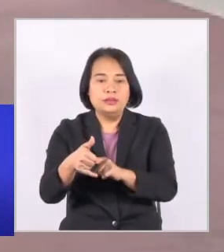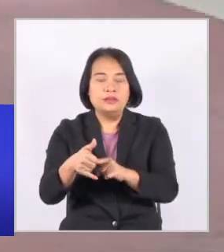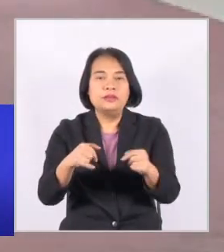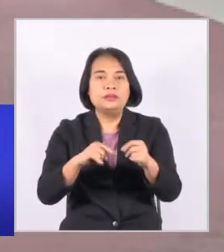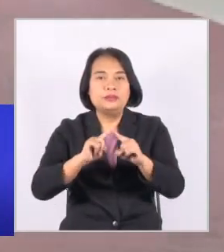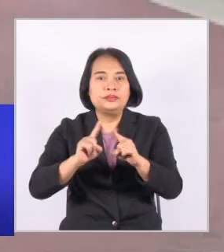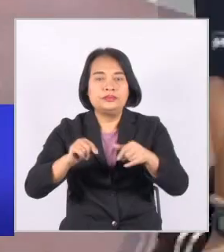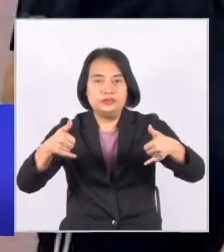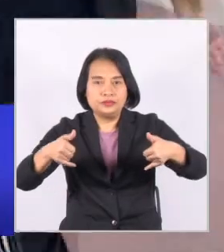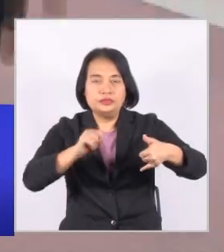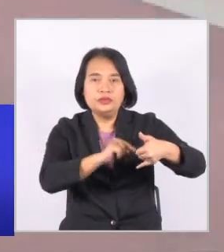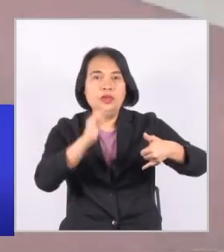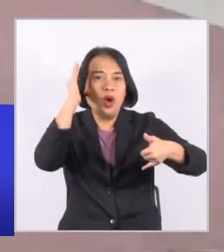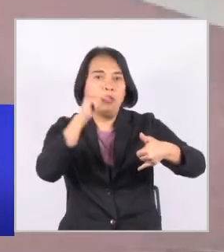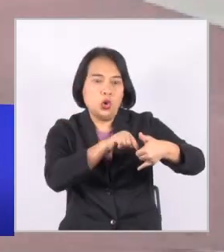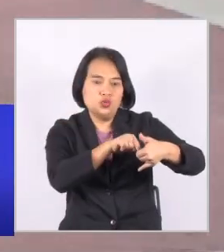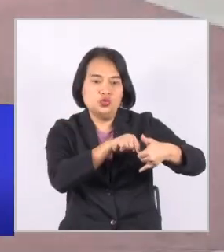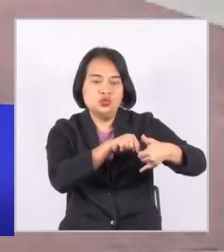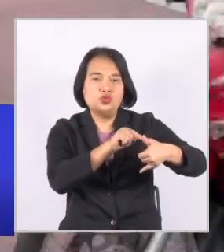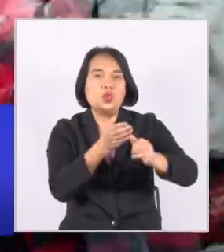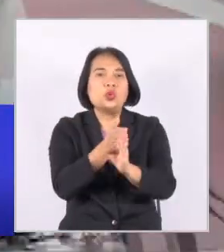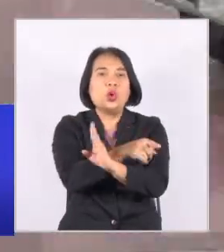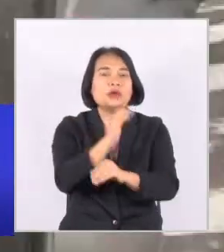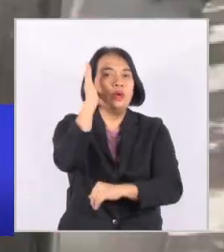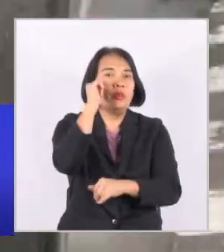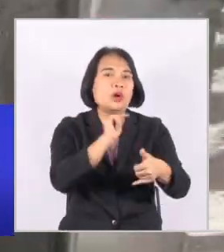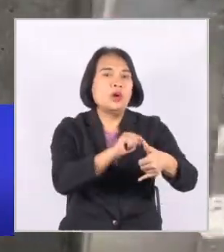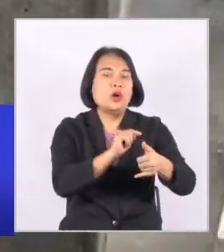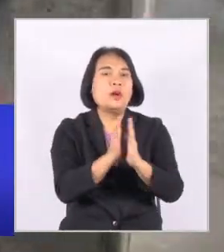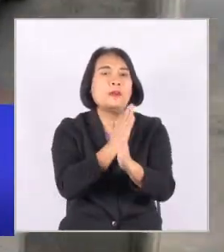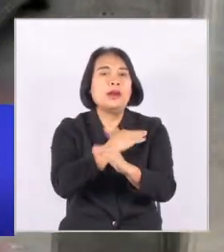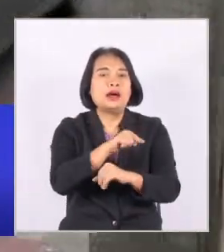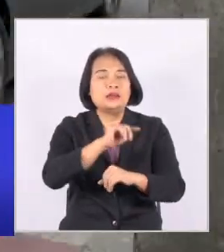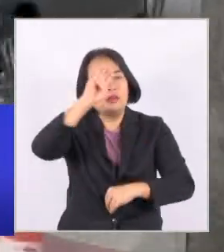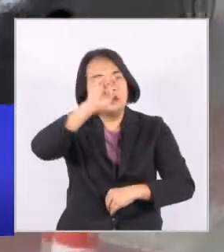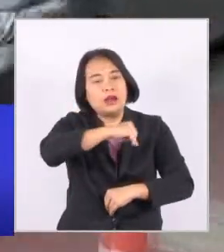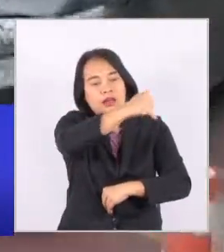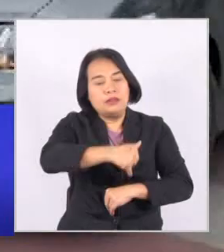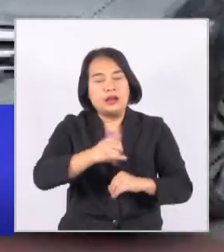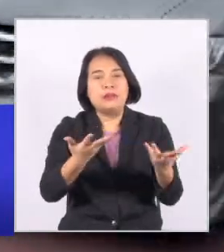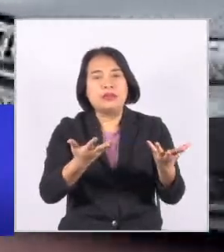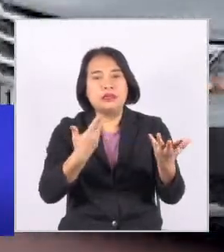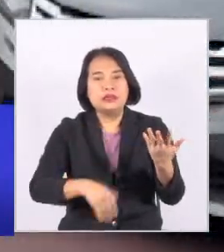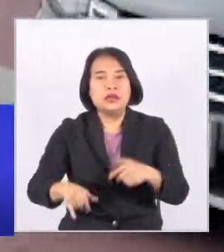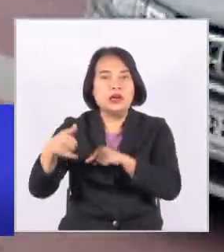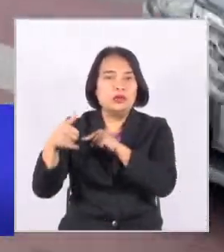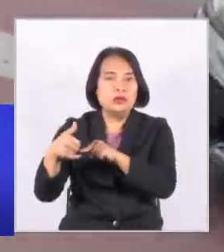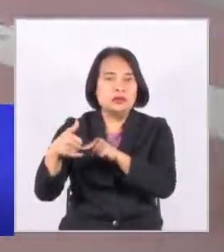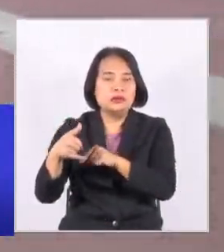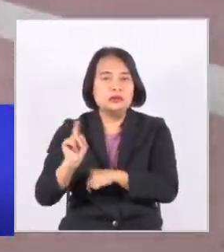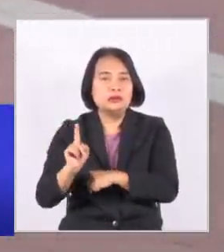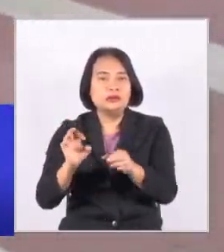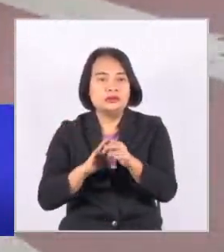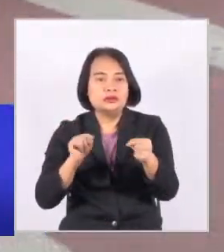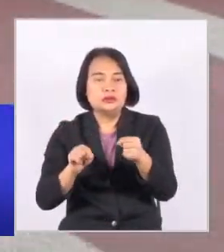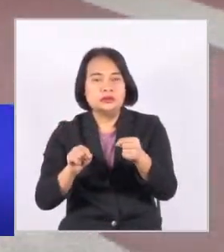ละฝั่งก่อนหน้านี้พระพ่อไม่สบายไม่ได้มายืนรับบาตรตรงนี้ประมาณสัก1ปีแล้วทำให้พระลูกวัดควร